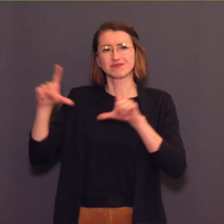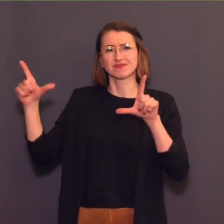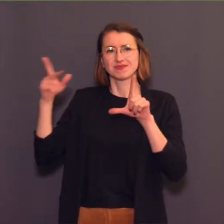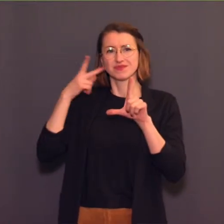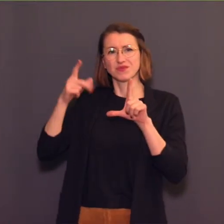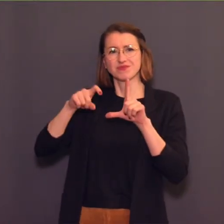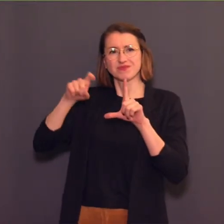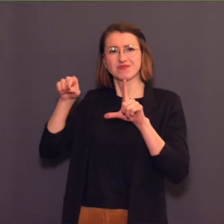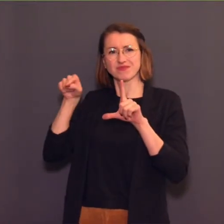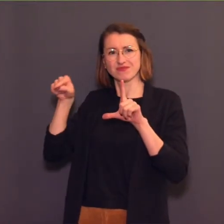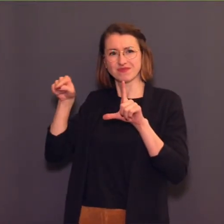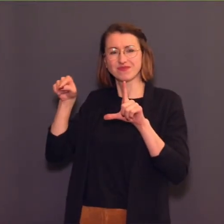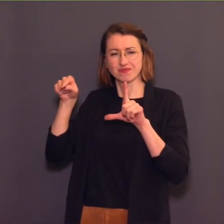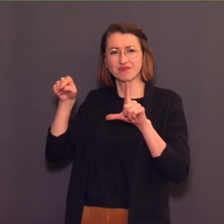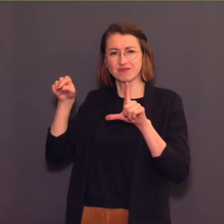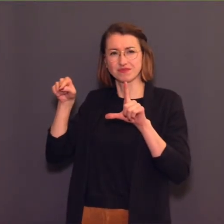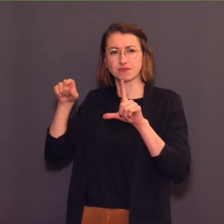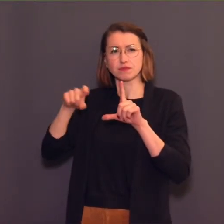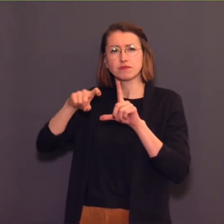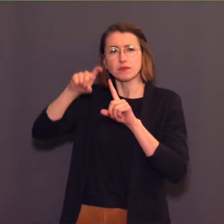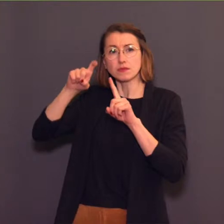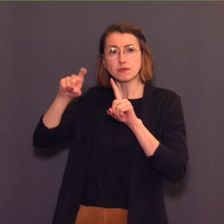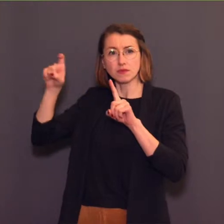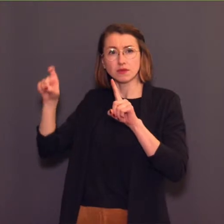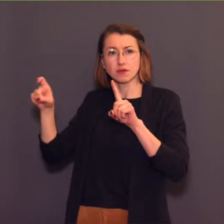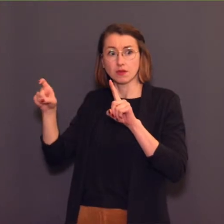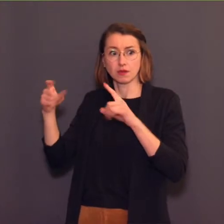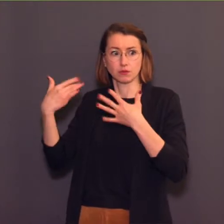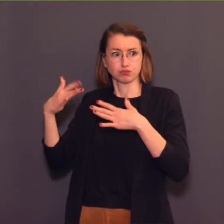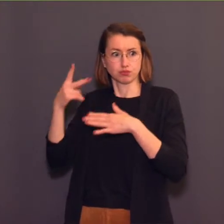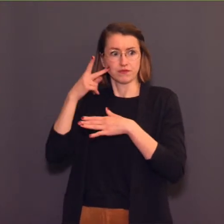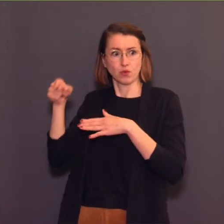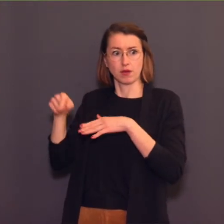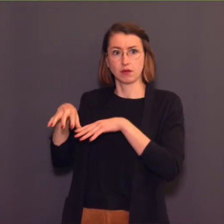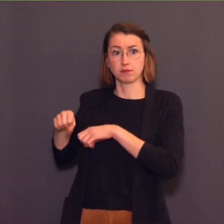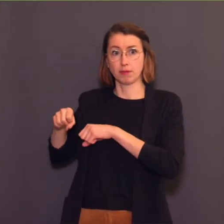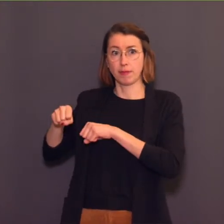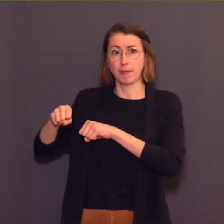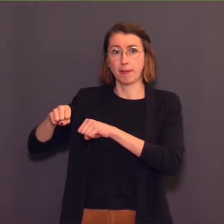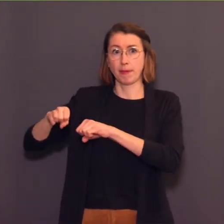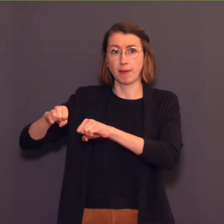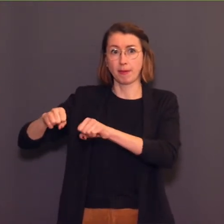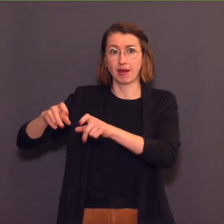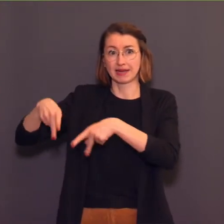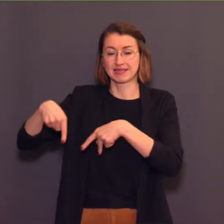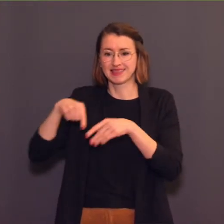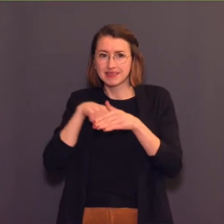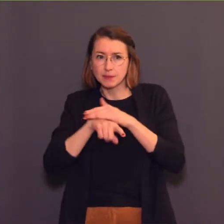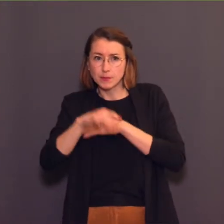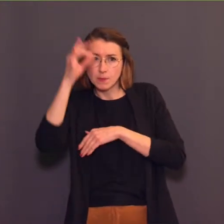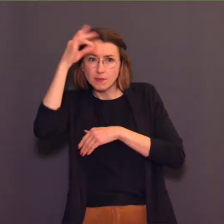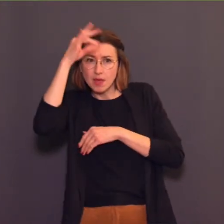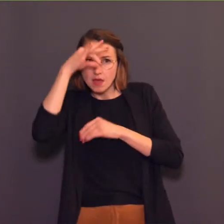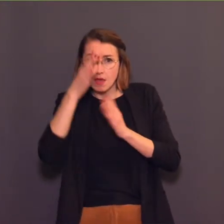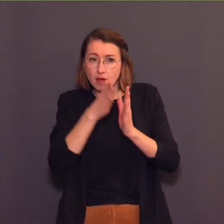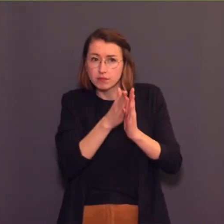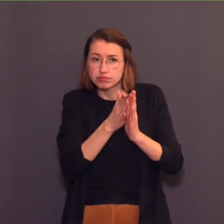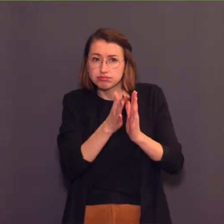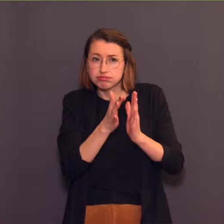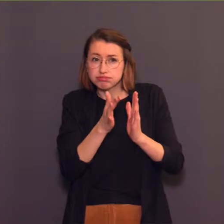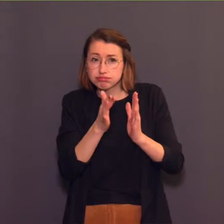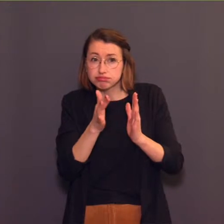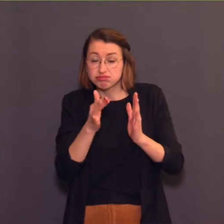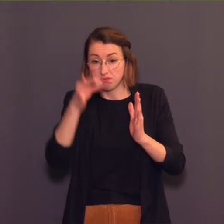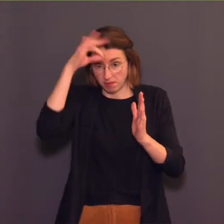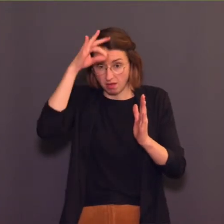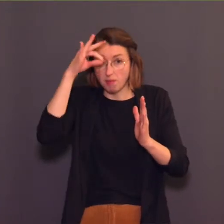occupation particulièrement importante des soins intensifs au début mai, mais aussi dans la poursuite du mois de mai, a donc une charge non